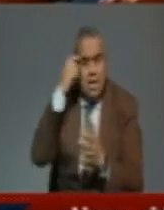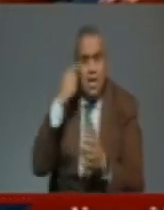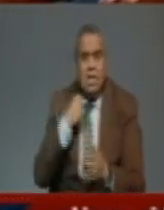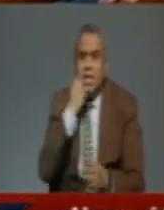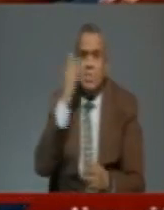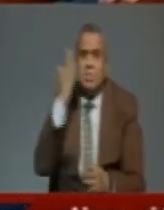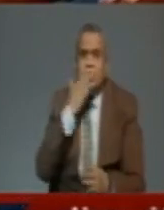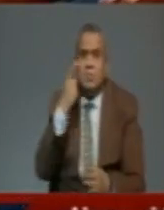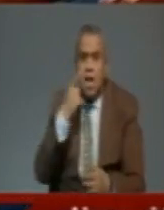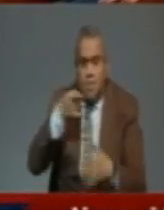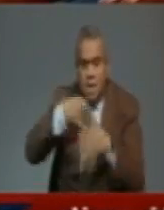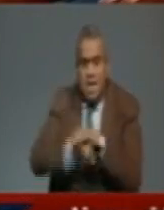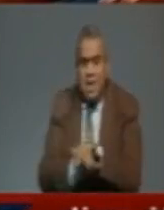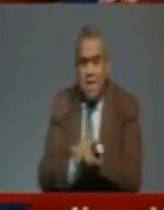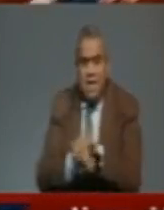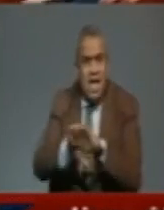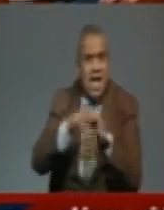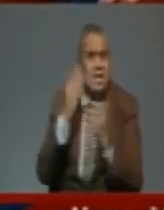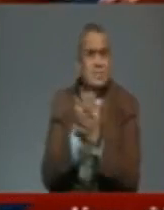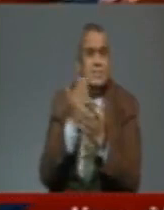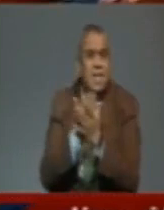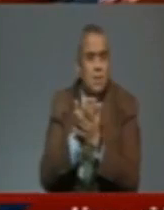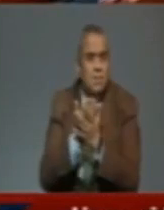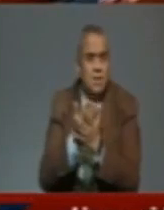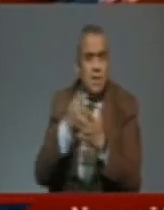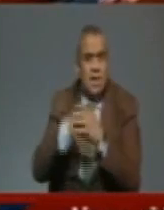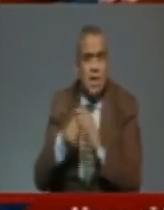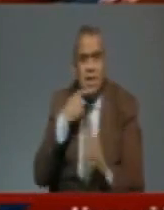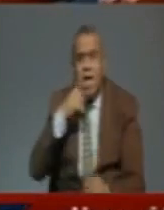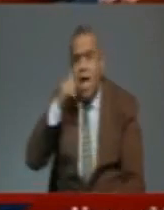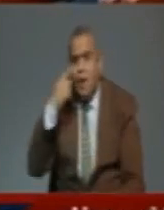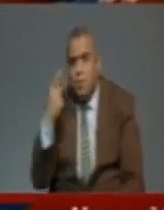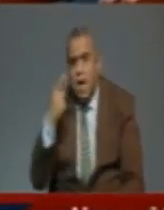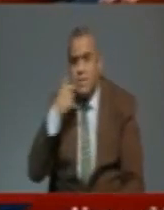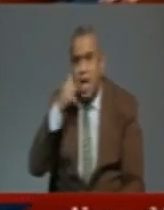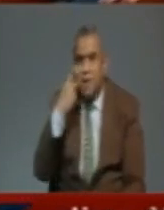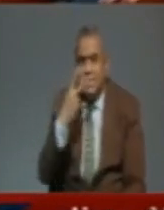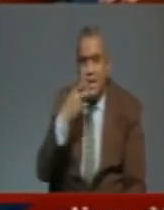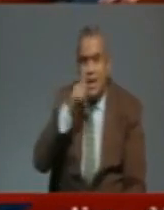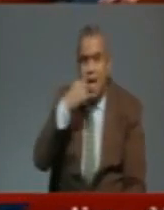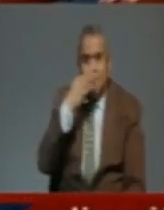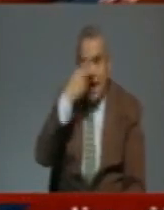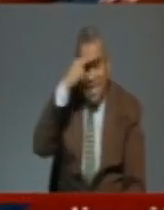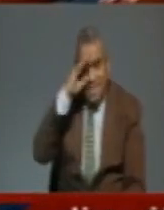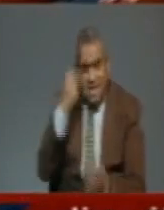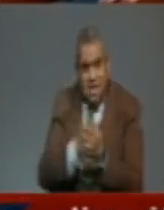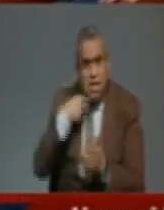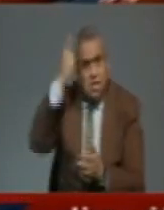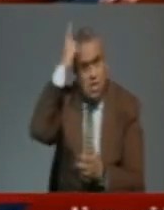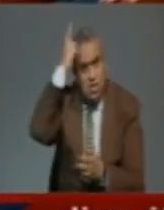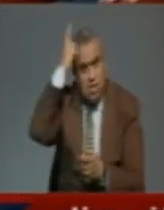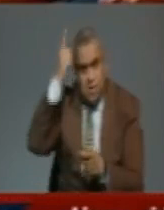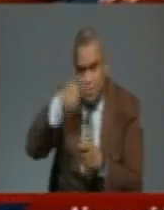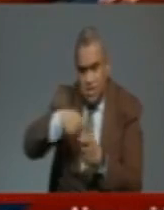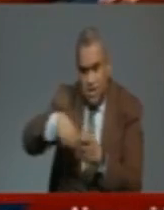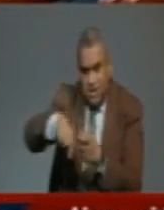النفق وعملنا ليه العرضي واحد وعرضي اثنين وعرضي ثلاثه وبقيه المحاور الاخرى شرم الشيخ النفق برضو اللي